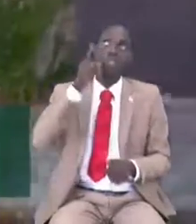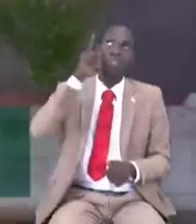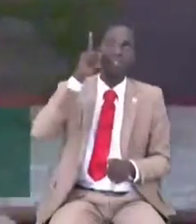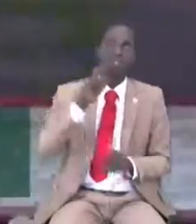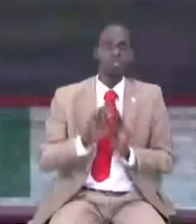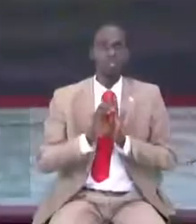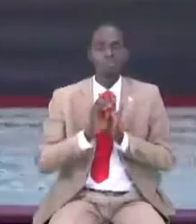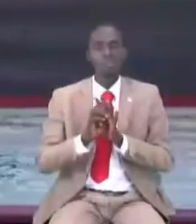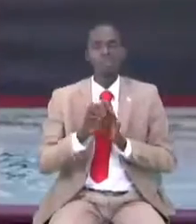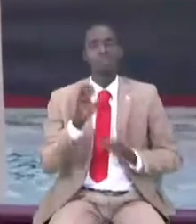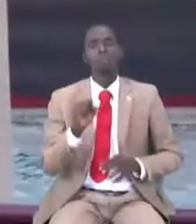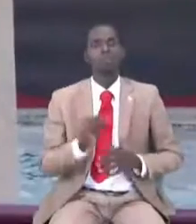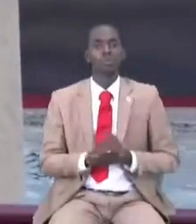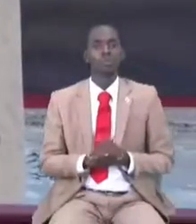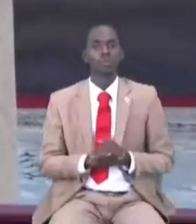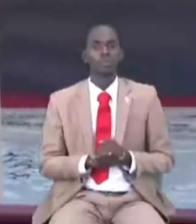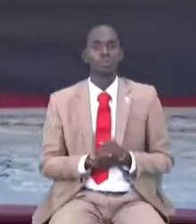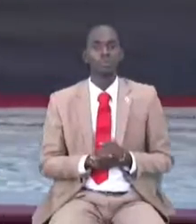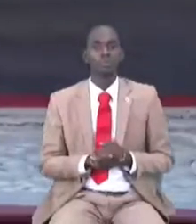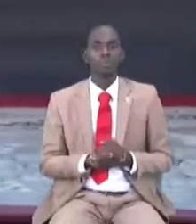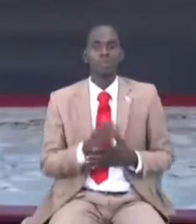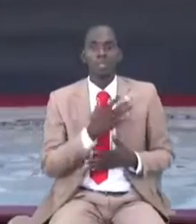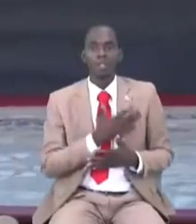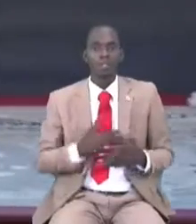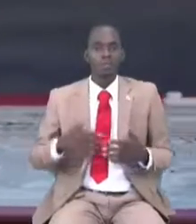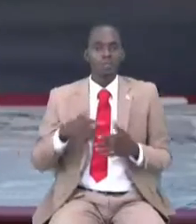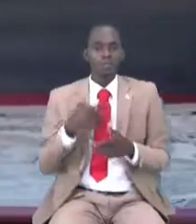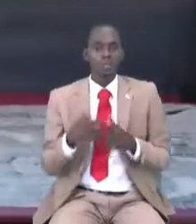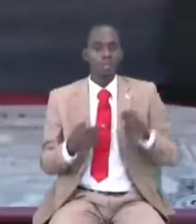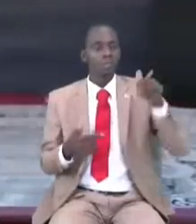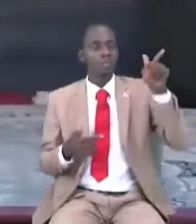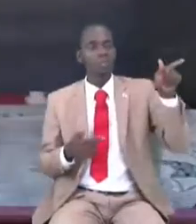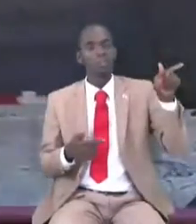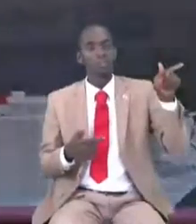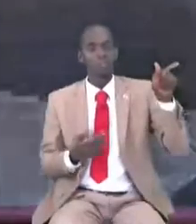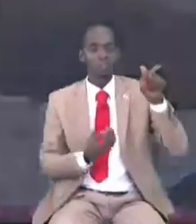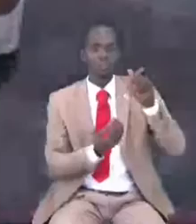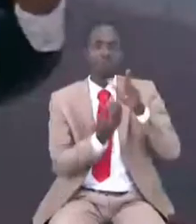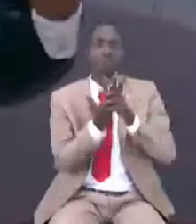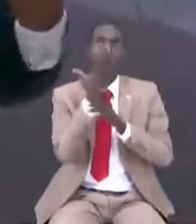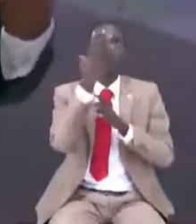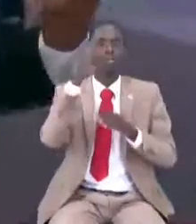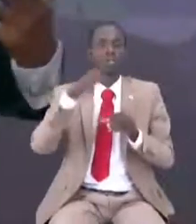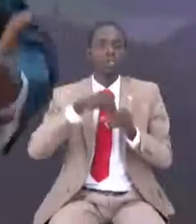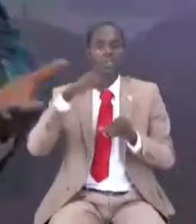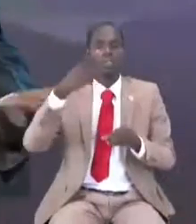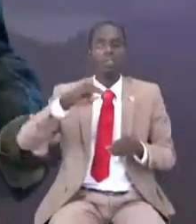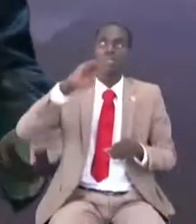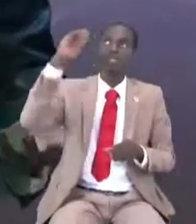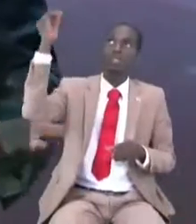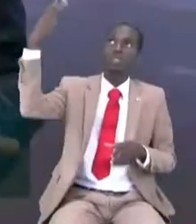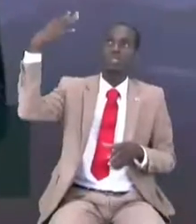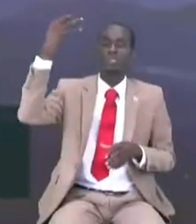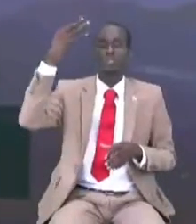Et puis, croissez dans la grâce de Christ. Ce qui nous fait entrer, c'est ce qui nous fera